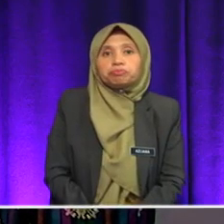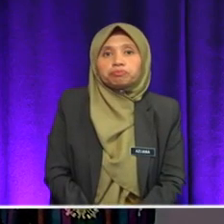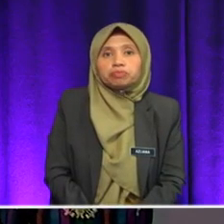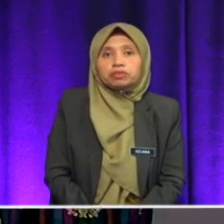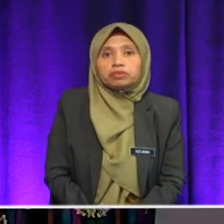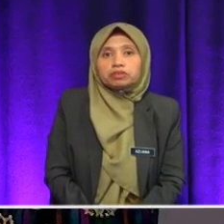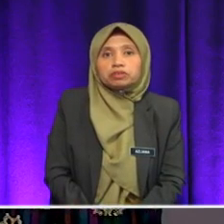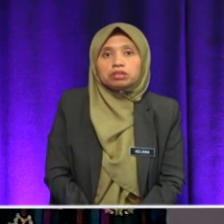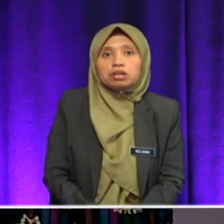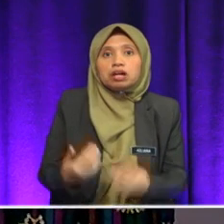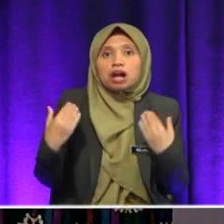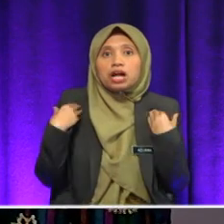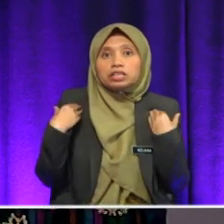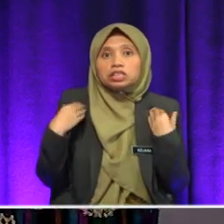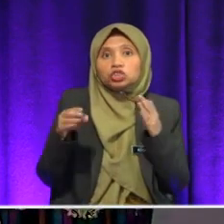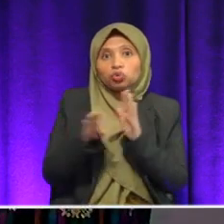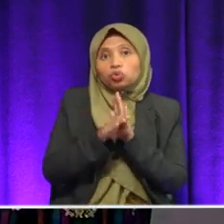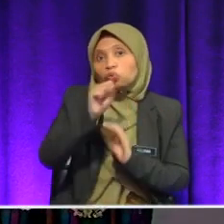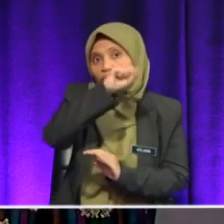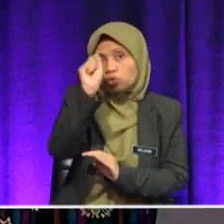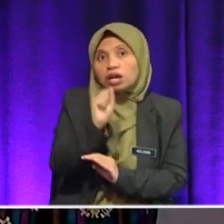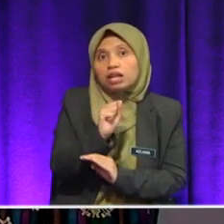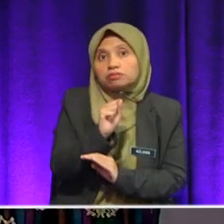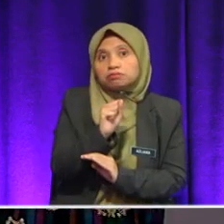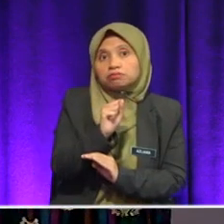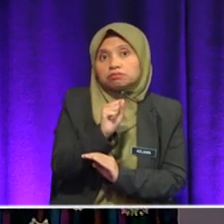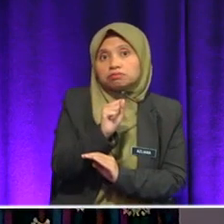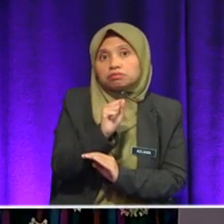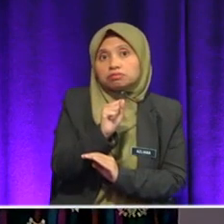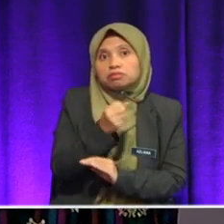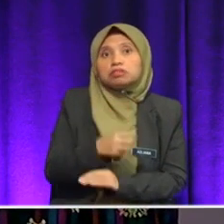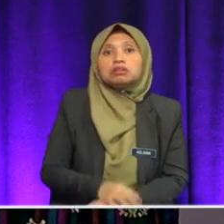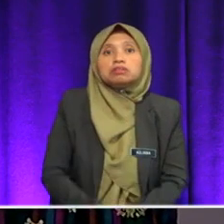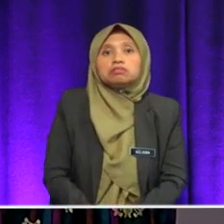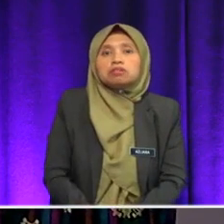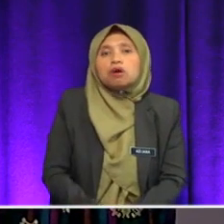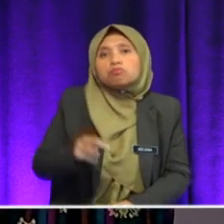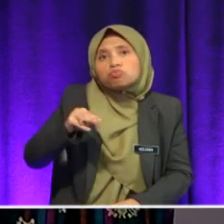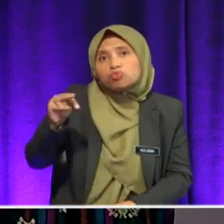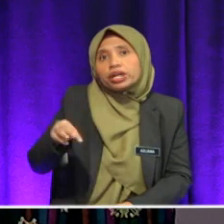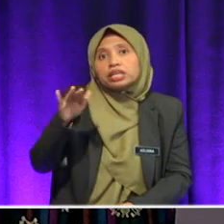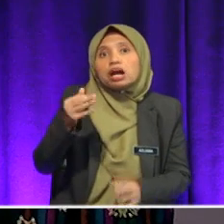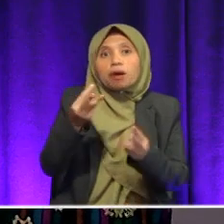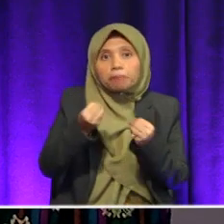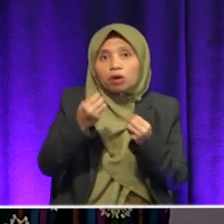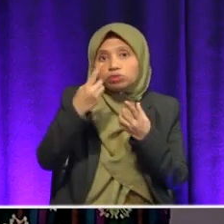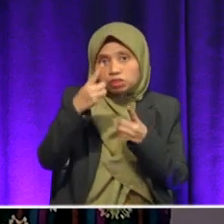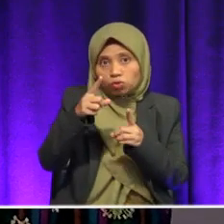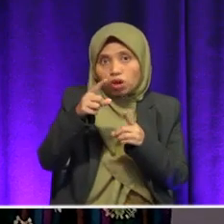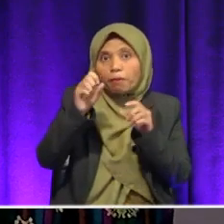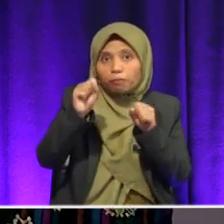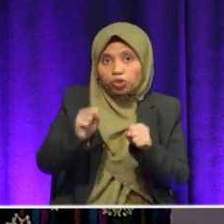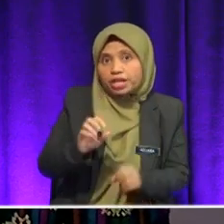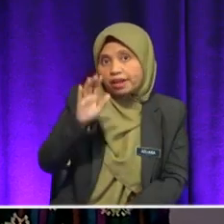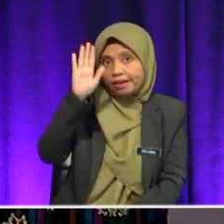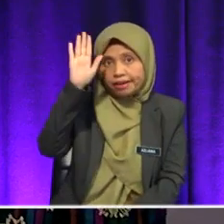disini ada beberapa contoh soal lain nanti murid-murid yang tidak menjawab boleh angkat